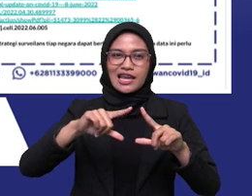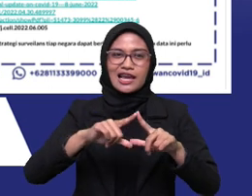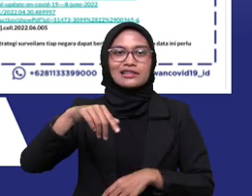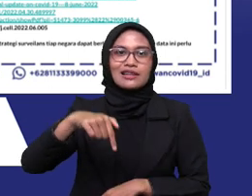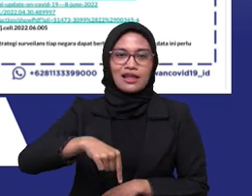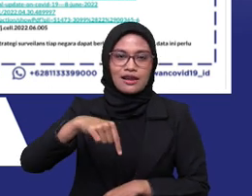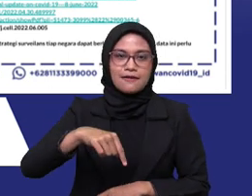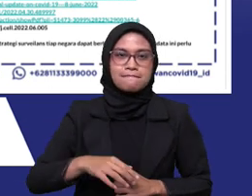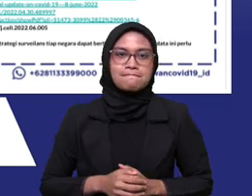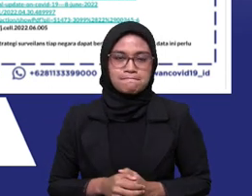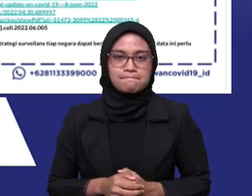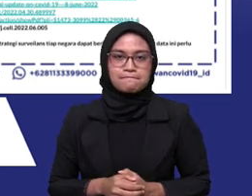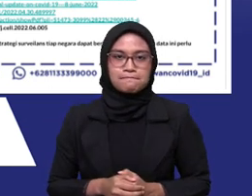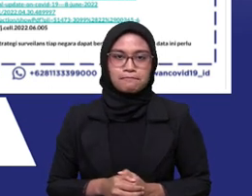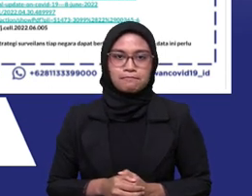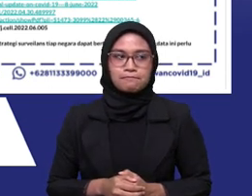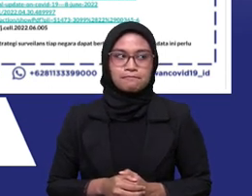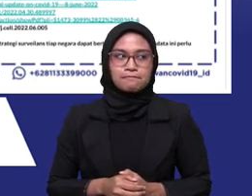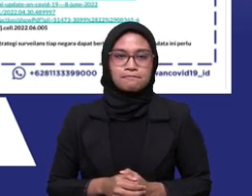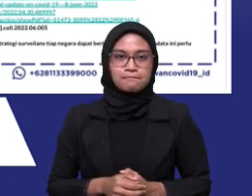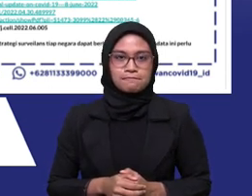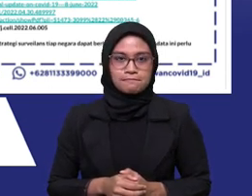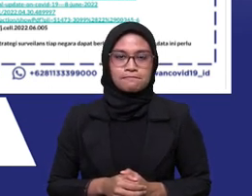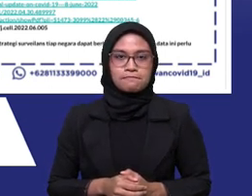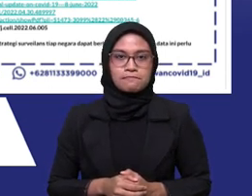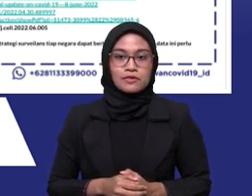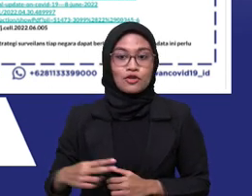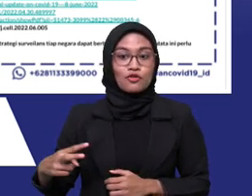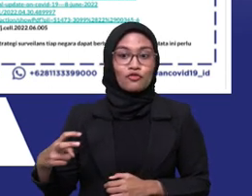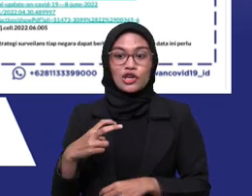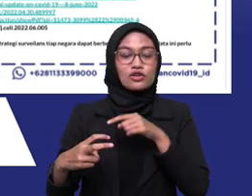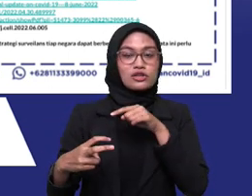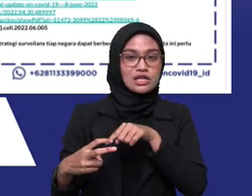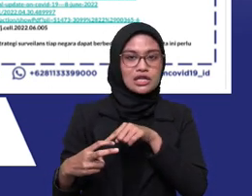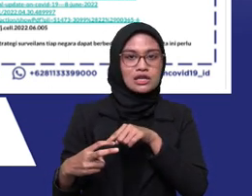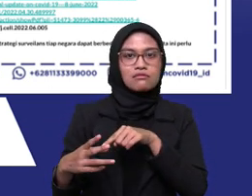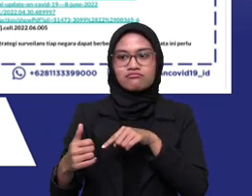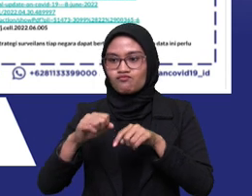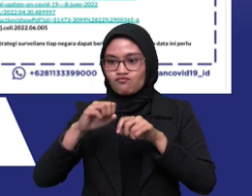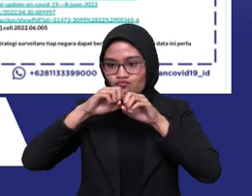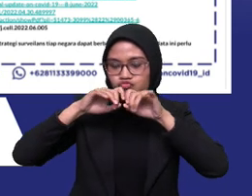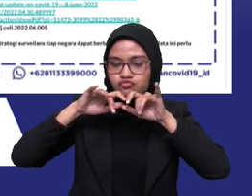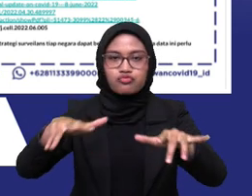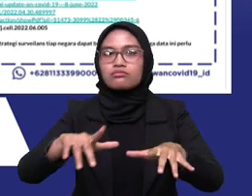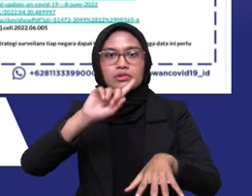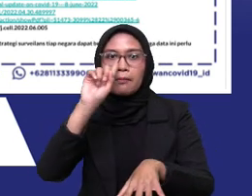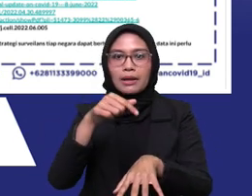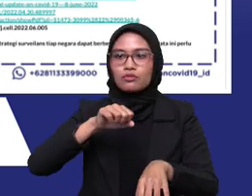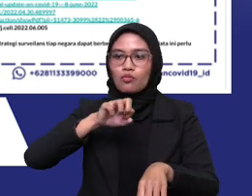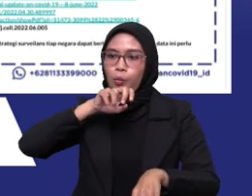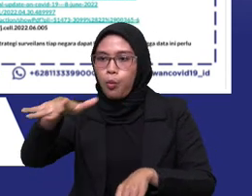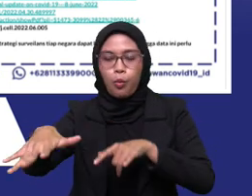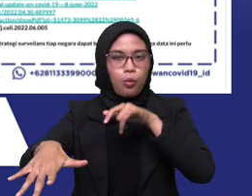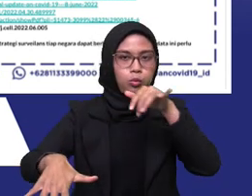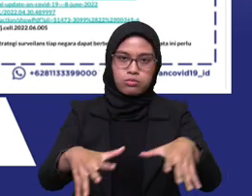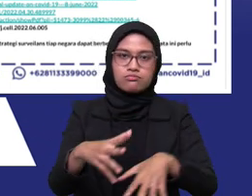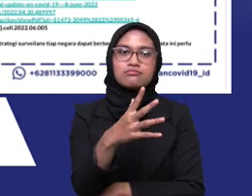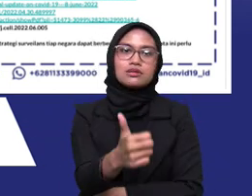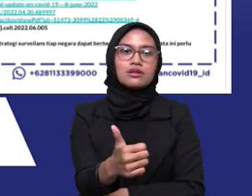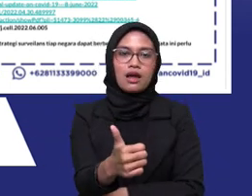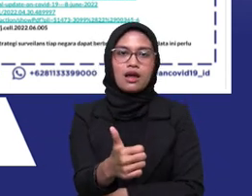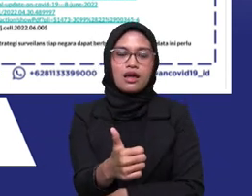transmisibilitas atau kemampuan transmisi dari varian ini memiliki kemungkinan menyebar lebih cepat dengan tidak ada indikasi